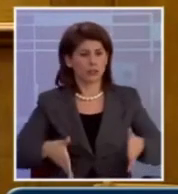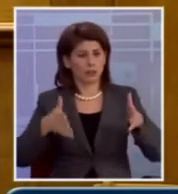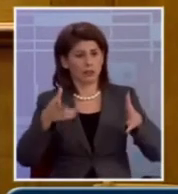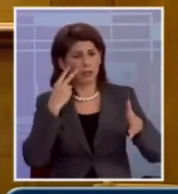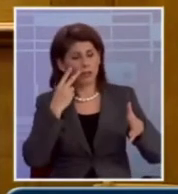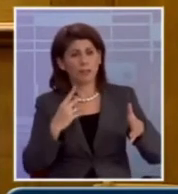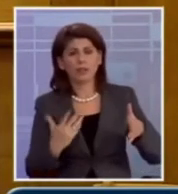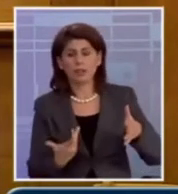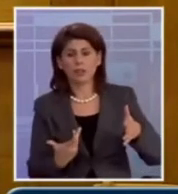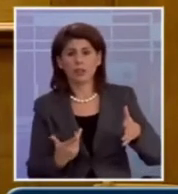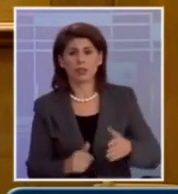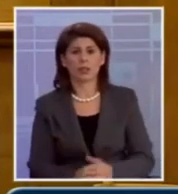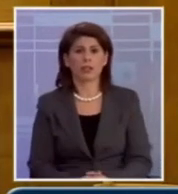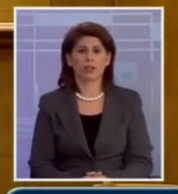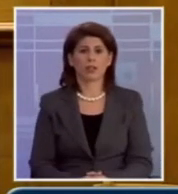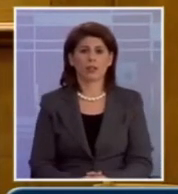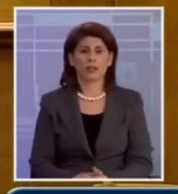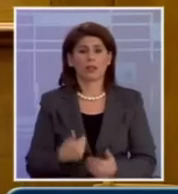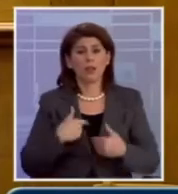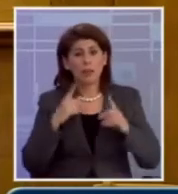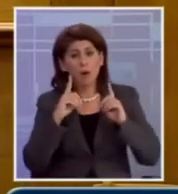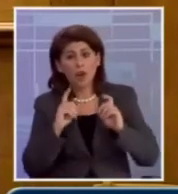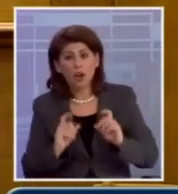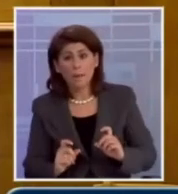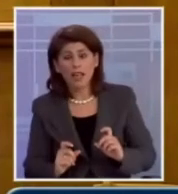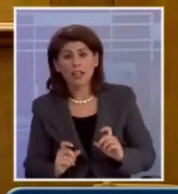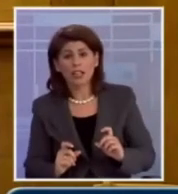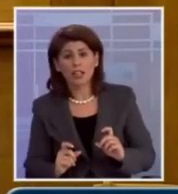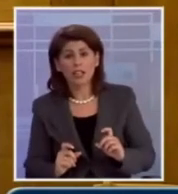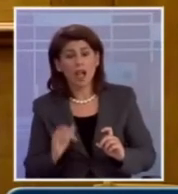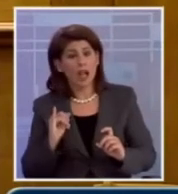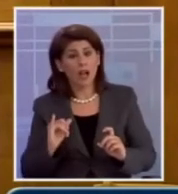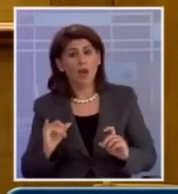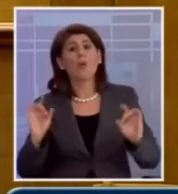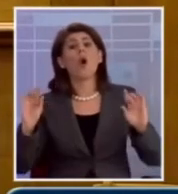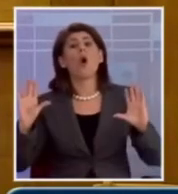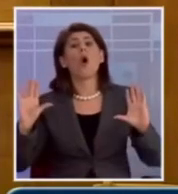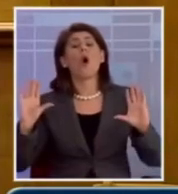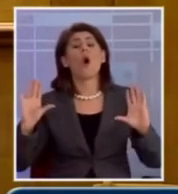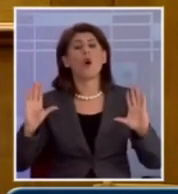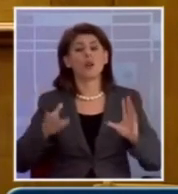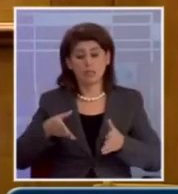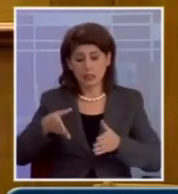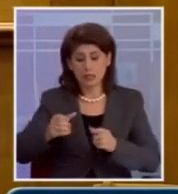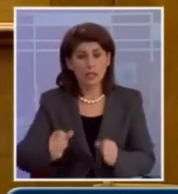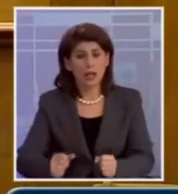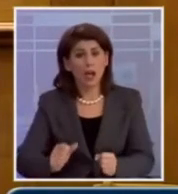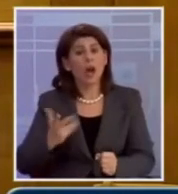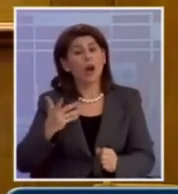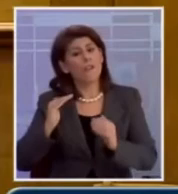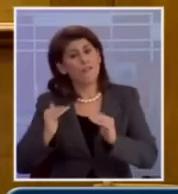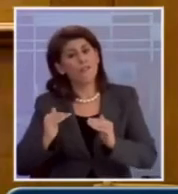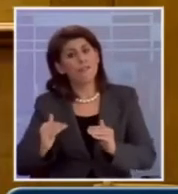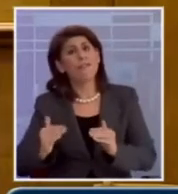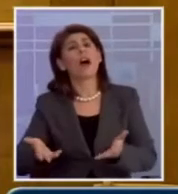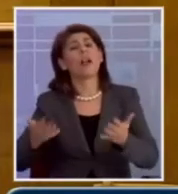τι? Ότι είμαστε υποχρεωμένοι, ακόμα και ξενίκια στο το κτίριο, όσο θα παραμένει